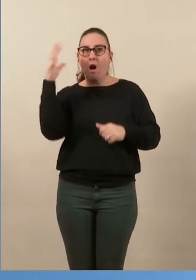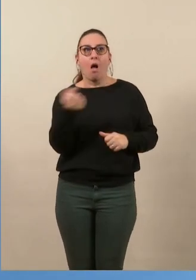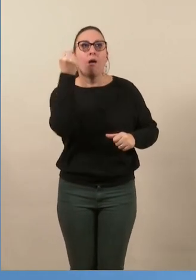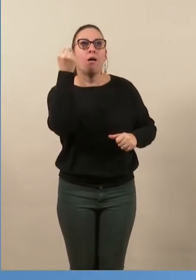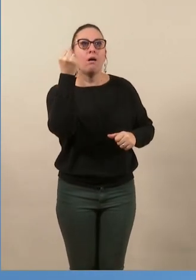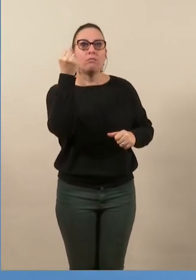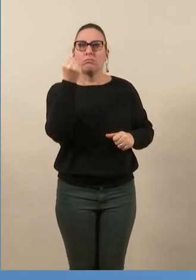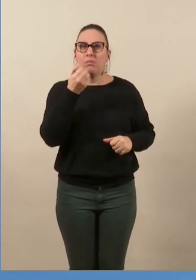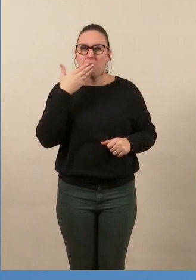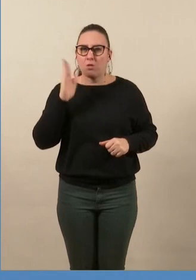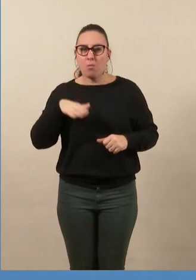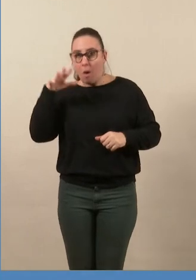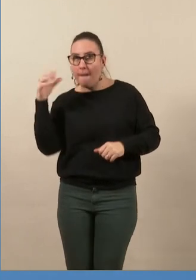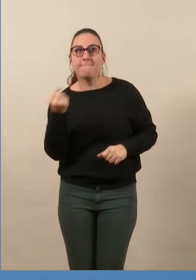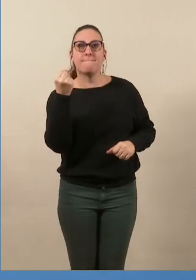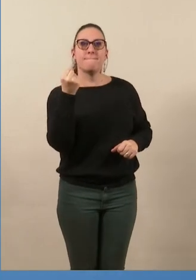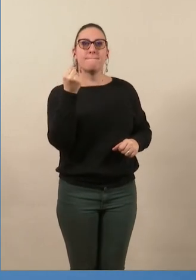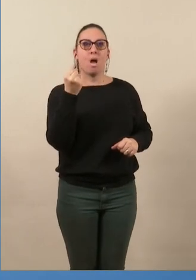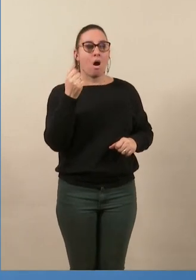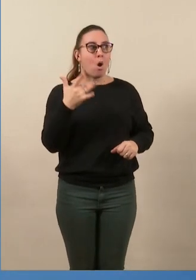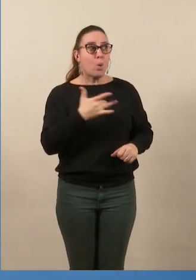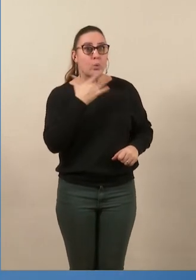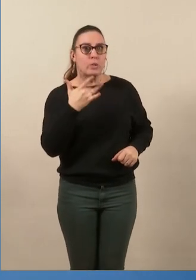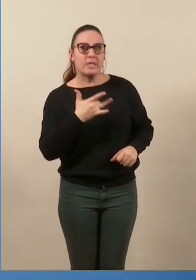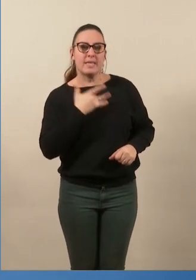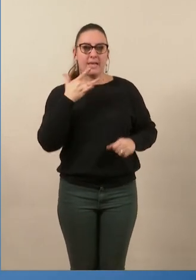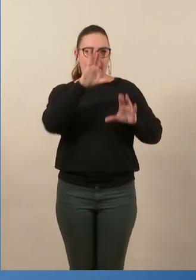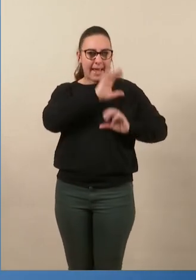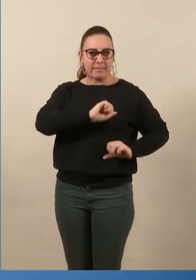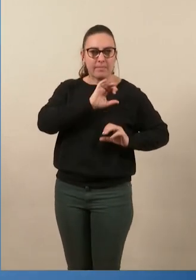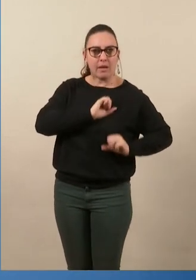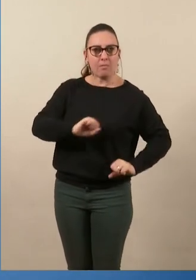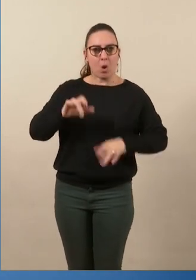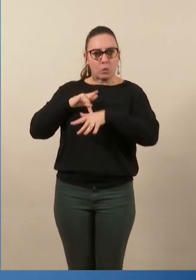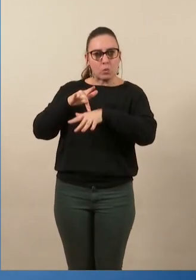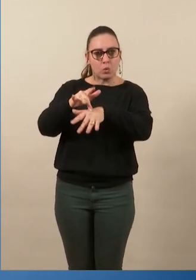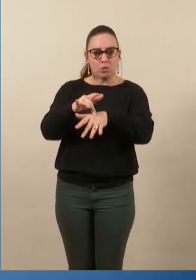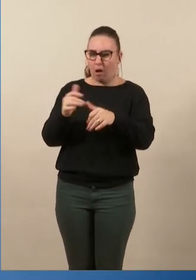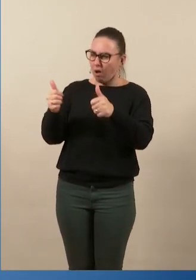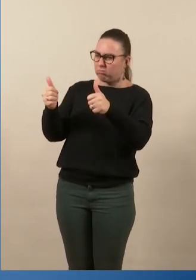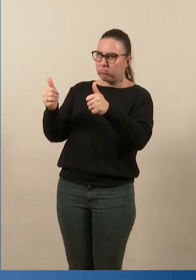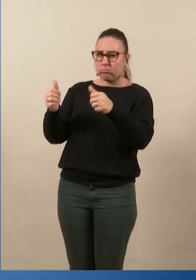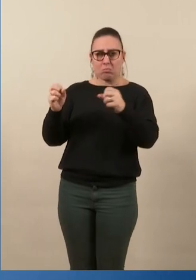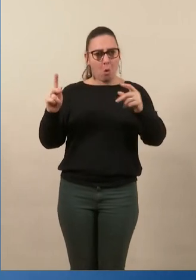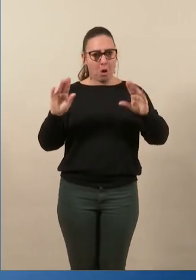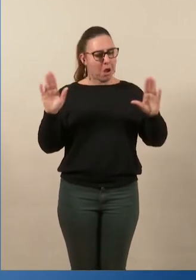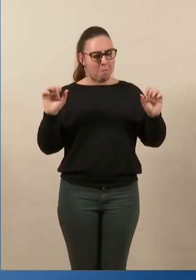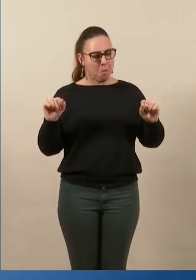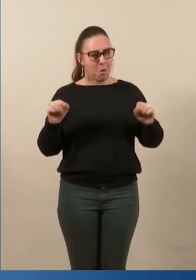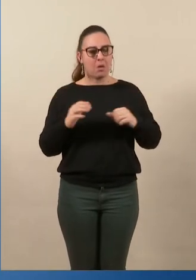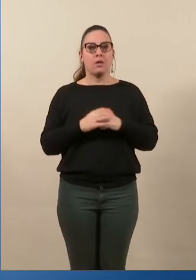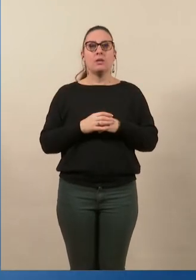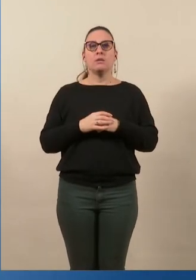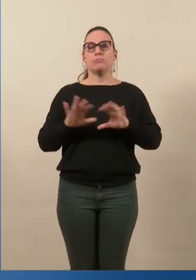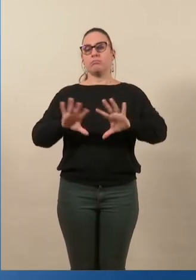mieux de se dire ça va nous servir en terme d'expérimentation c'est très bien aussi OK ben si on fait le